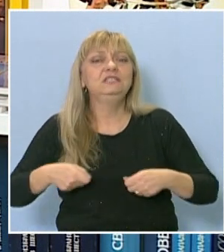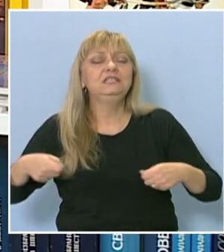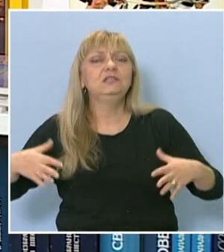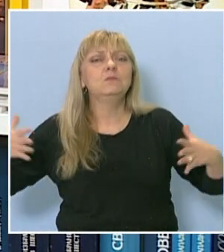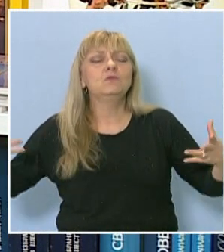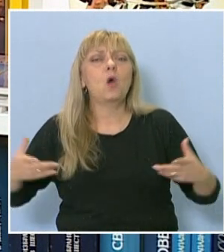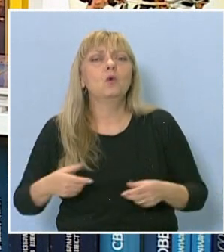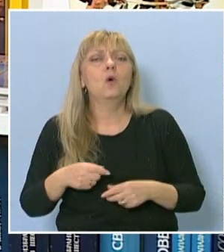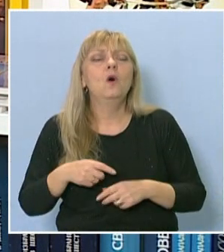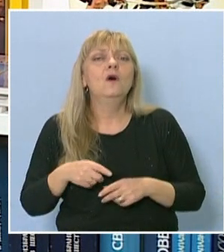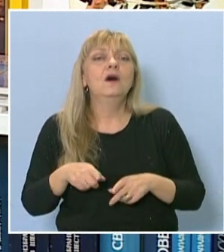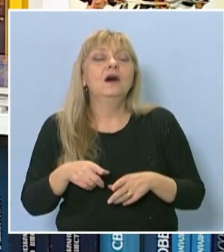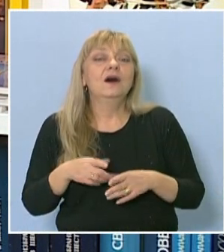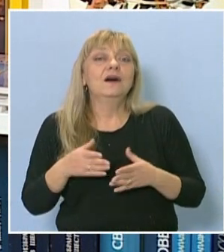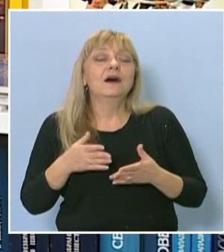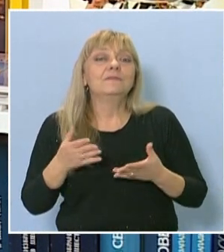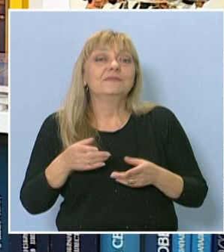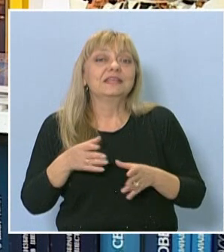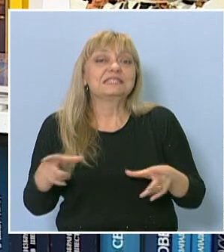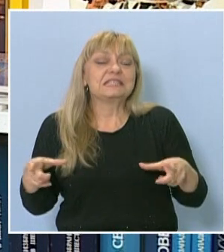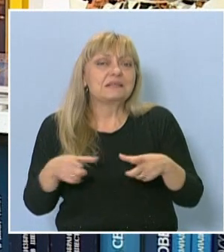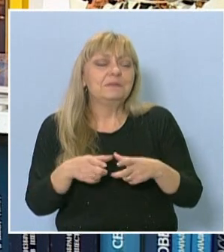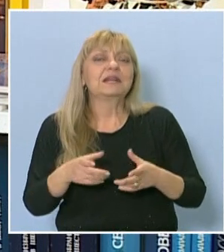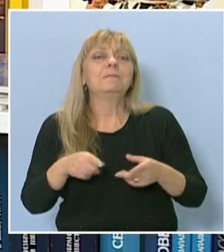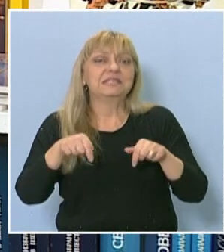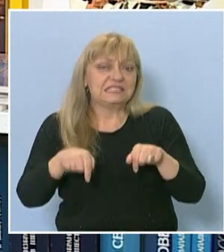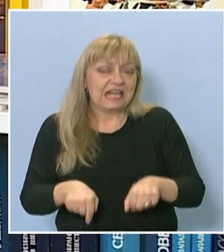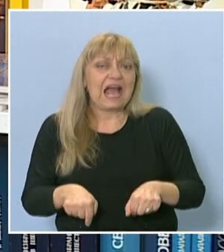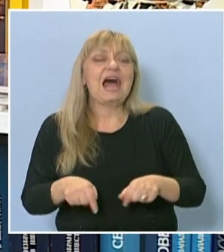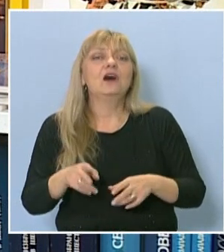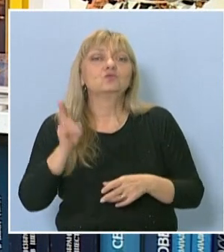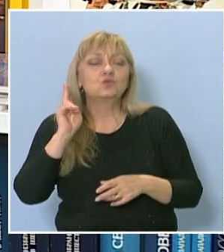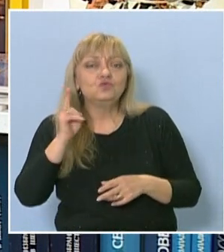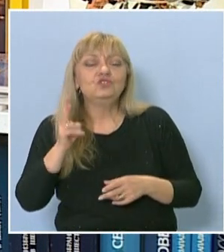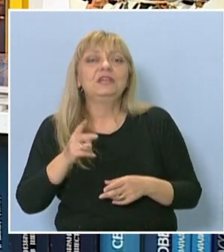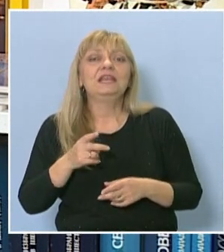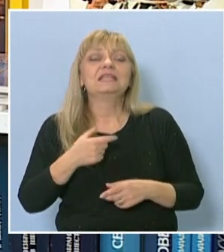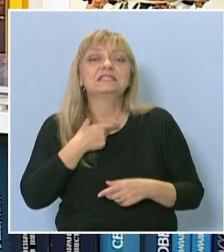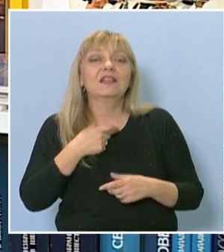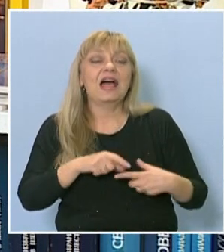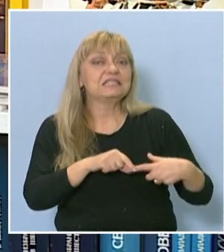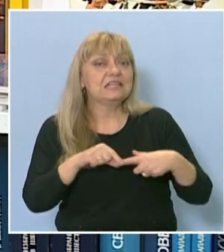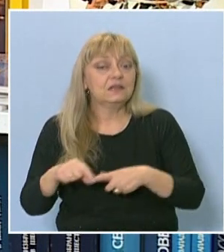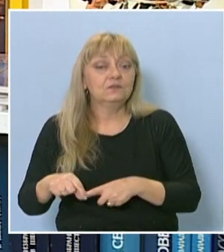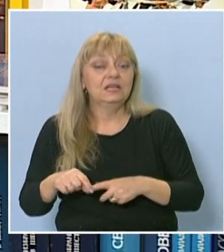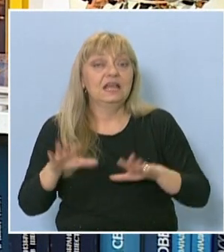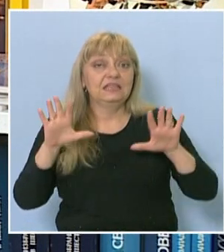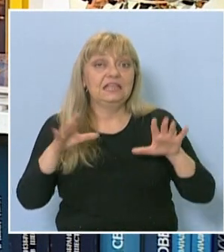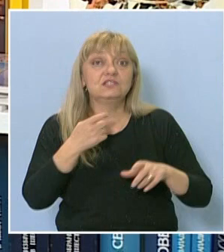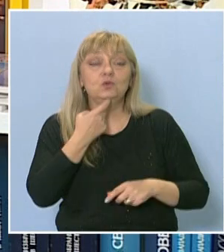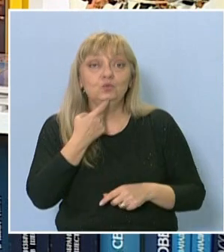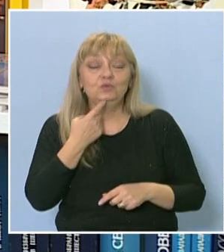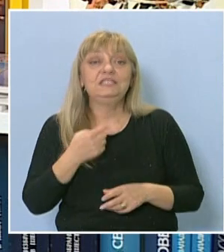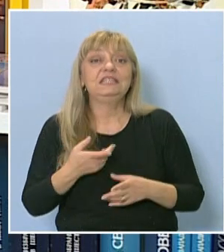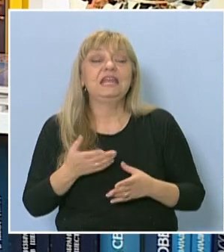едни и същи хора. Продължаваме и до днес да се срещаме, да се събираме и с учители, и с класни ръководители. Наистина това са 10 години да прекараш с едни и същи